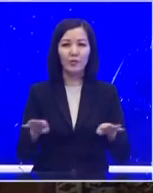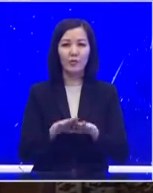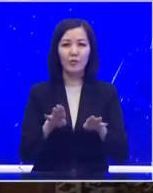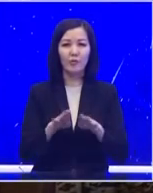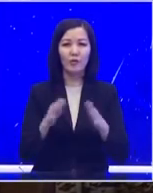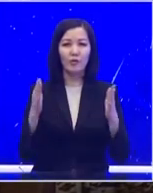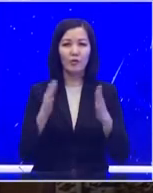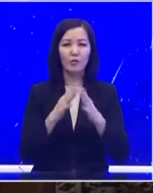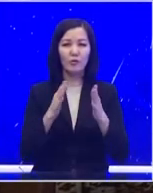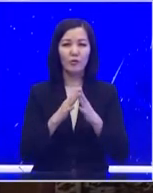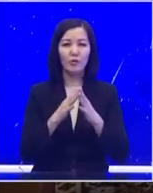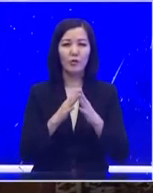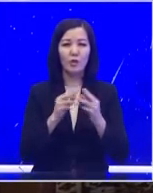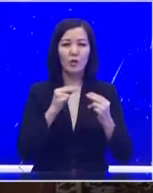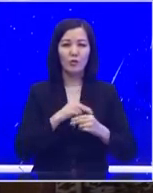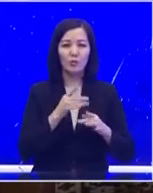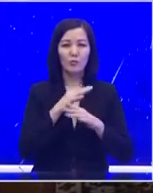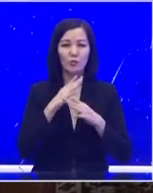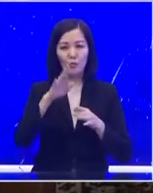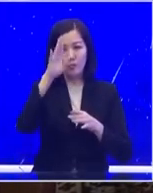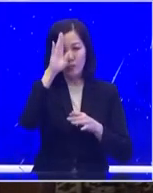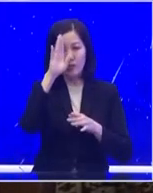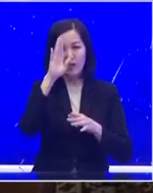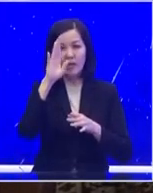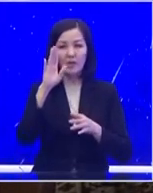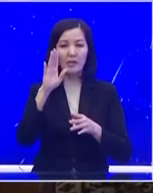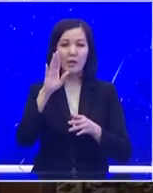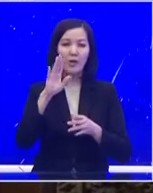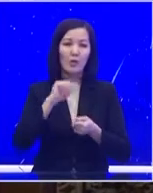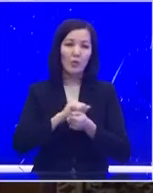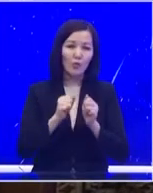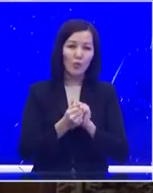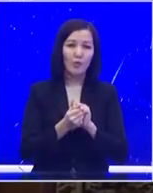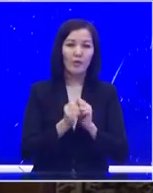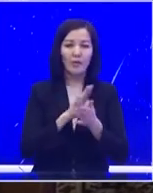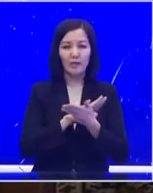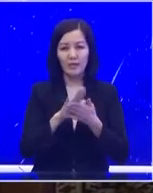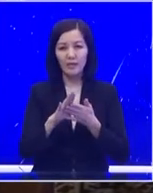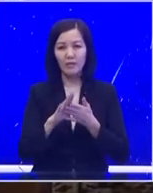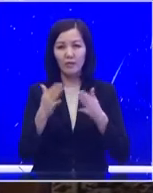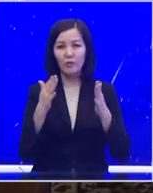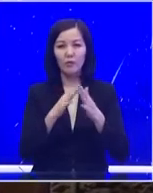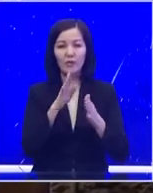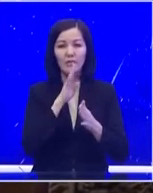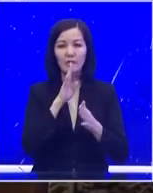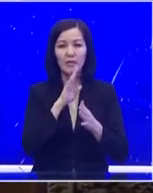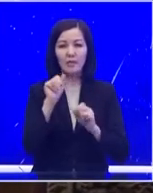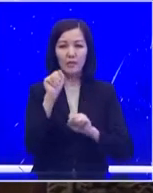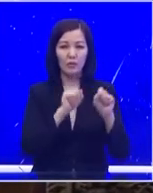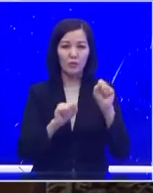жұмыс жетерлік. Жігіттер далада қар күреп көмір тасып жатса, қыздар да құр отырмай үй шаруасын дөңгелетіп жатыр.